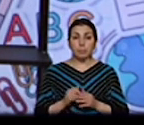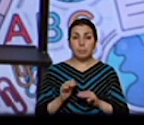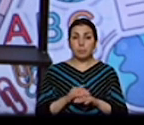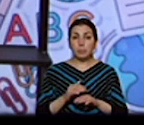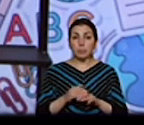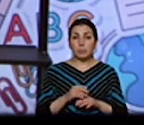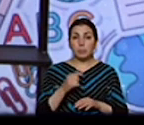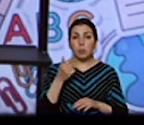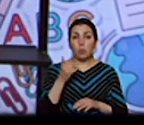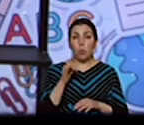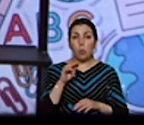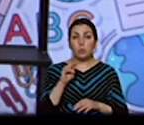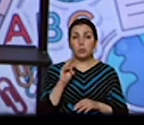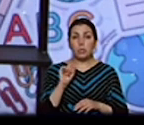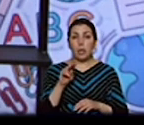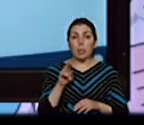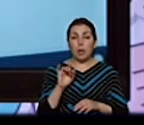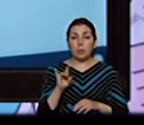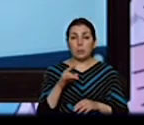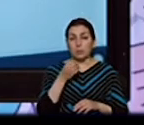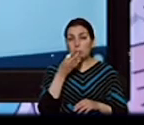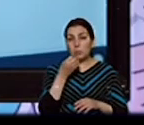Barakalla. Gulchalar,